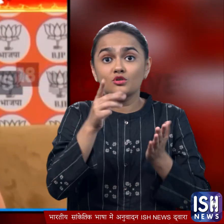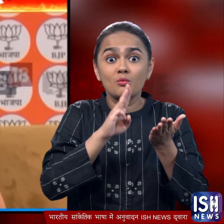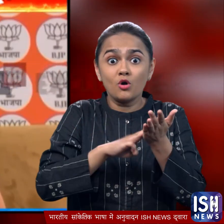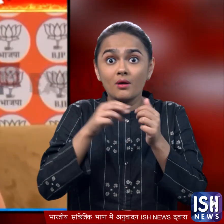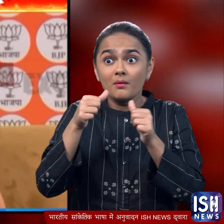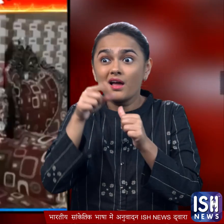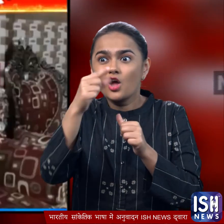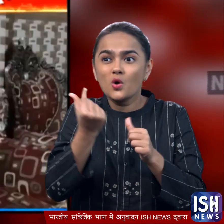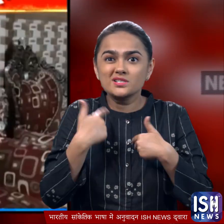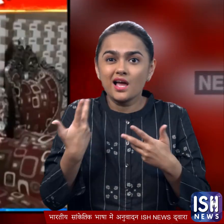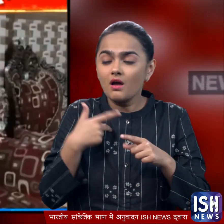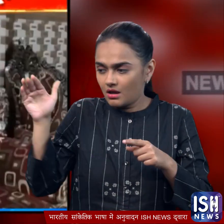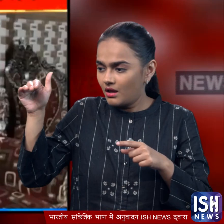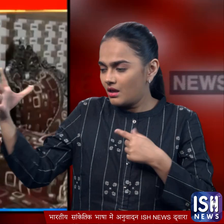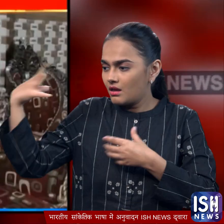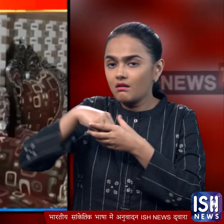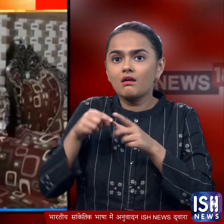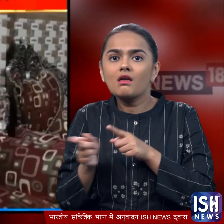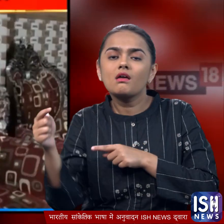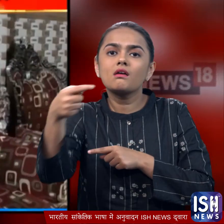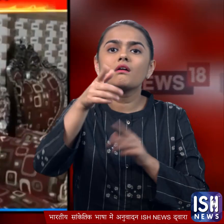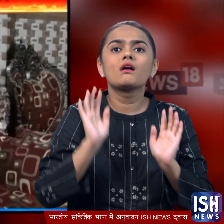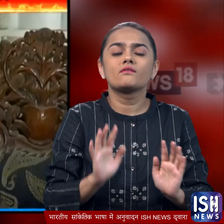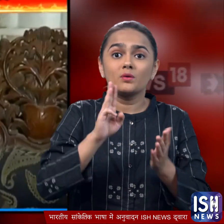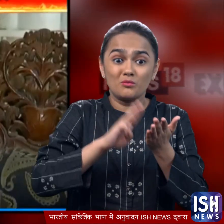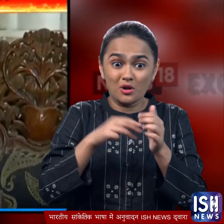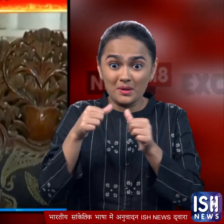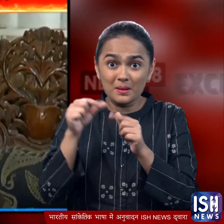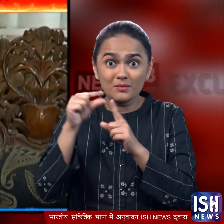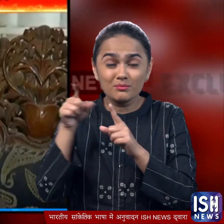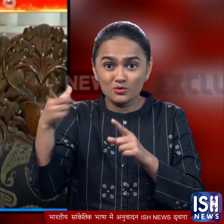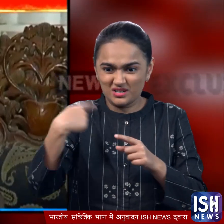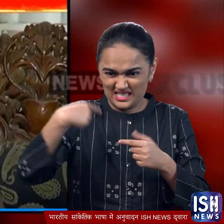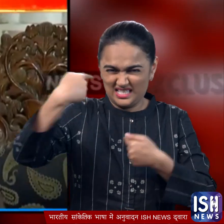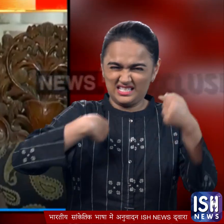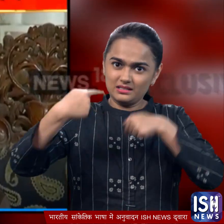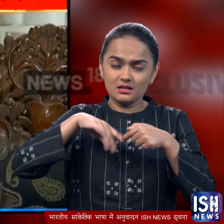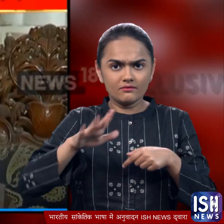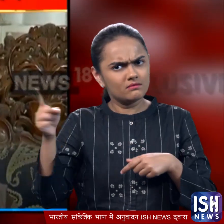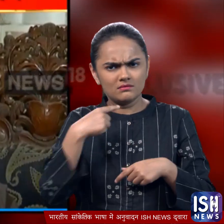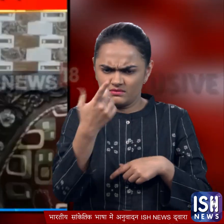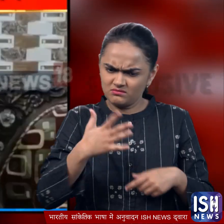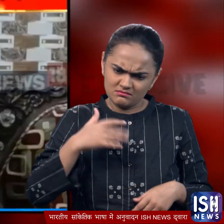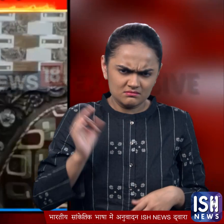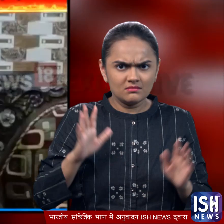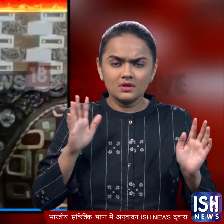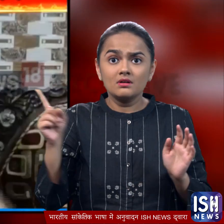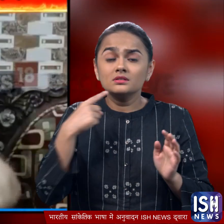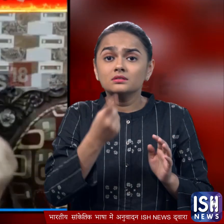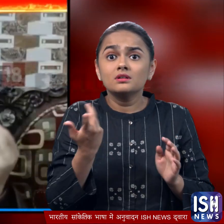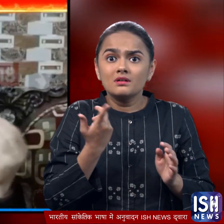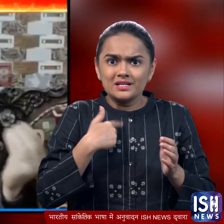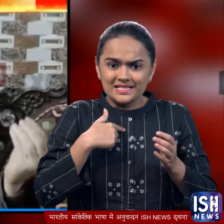मोहर्रम अली पप्पू का। वहीं खुद पर हमले तेज होते देख मोहर्रम अली पप्पू ने अपने ऊपर लगे आरोपों को साबित करने की चुनौती दे डाली। मैंने